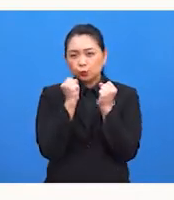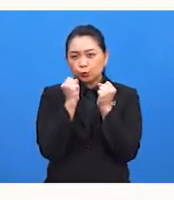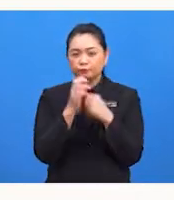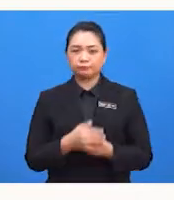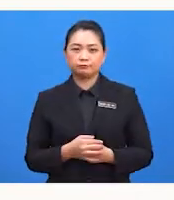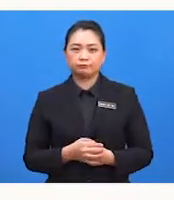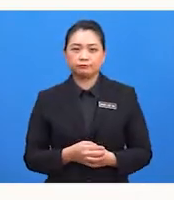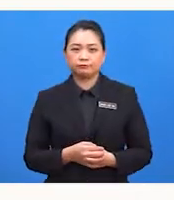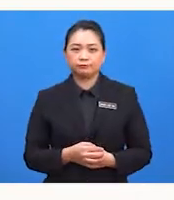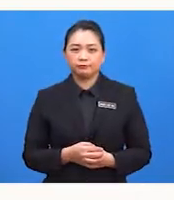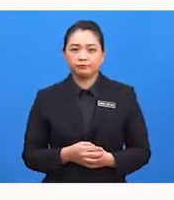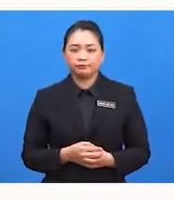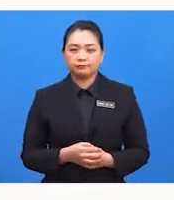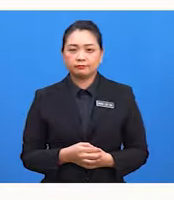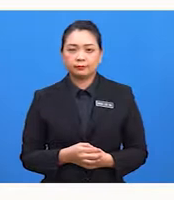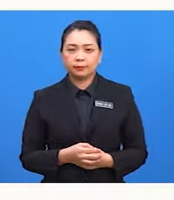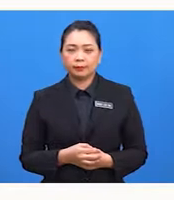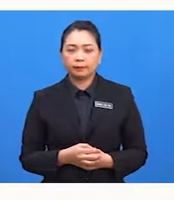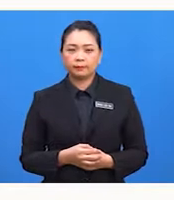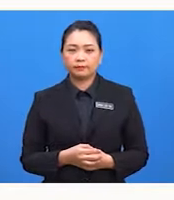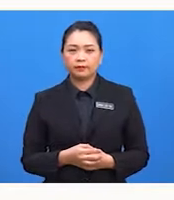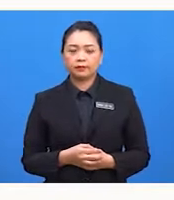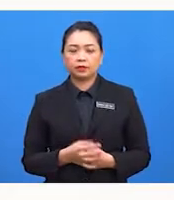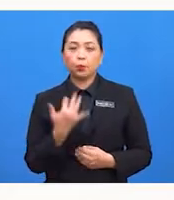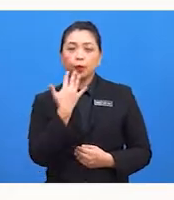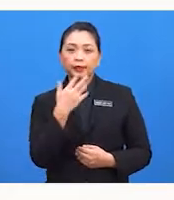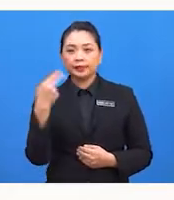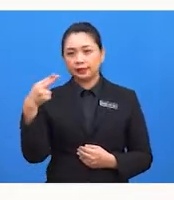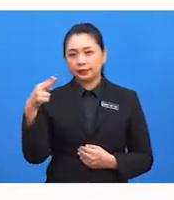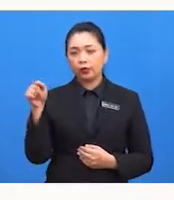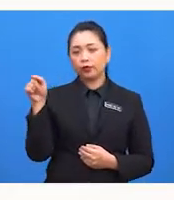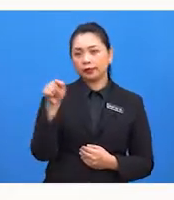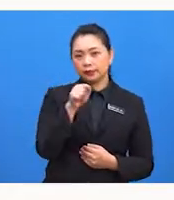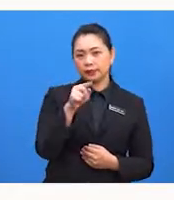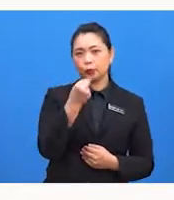Warna antara hijau hingga ke ungu pada roda warna.